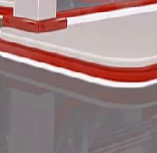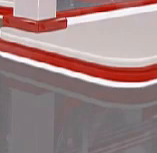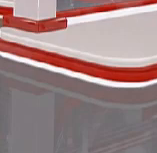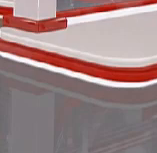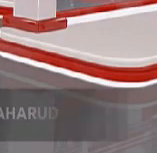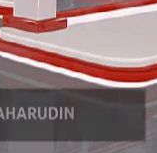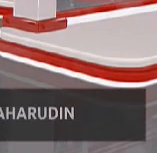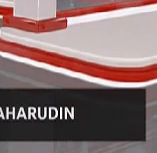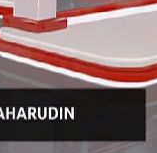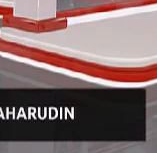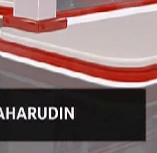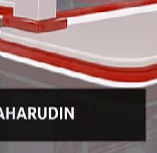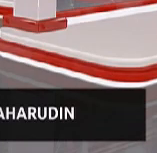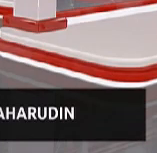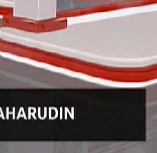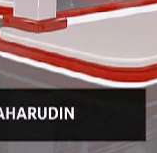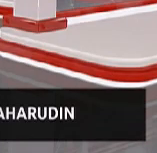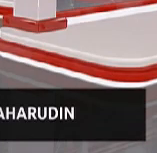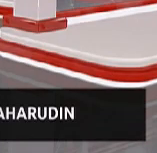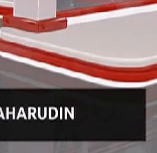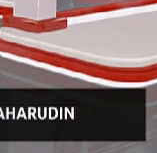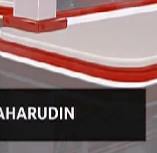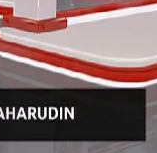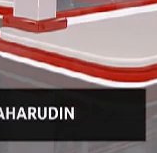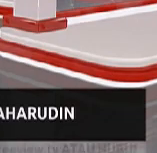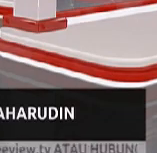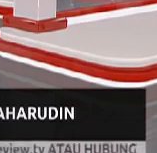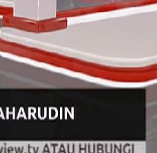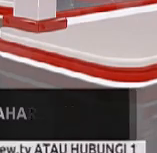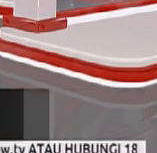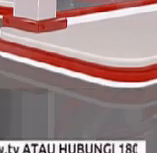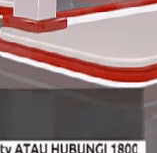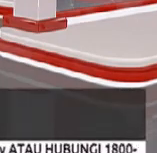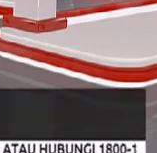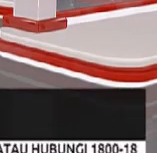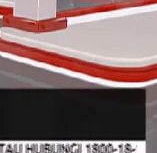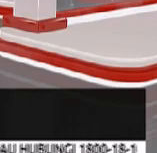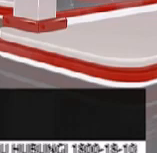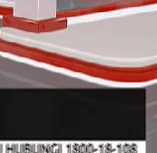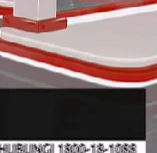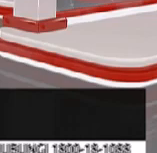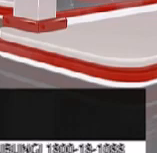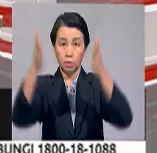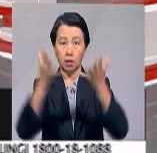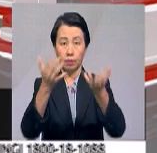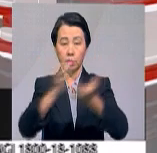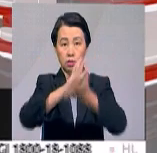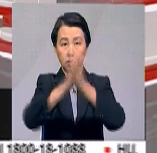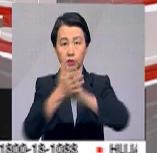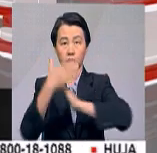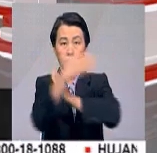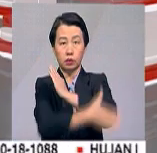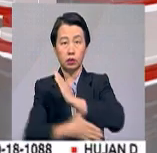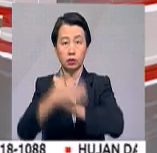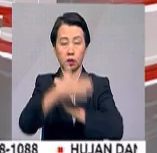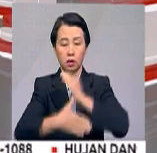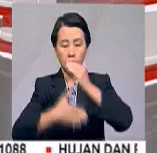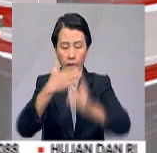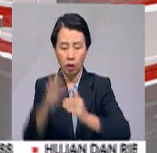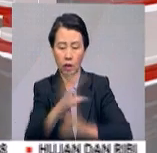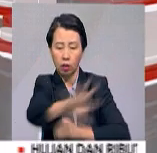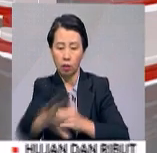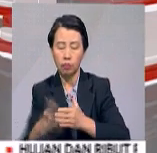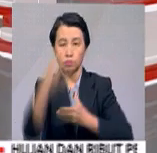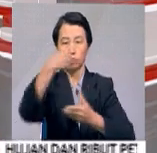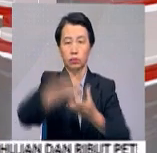Assalamualaikum, salam sejahtera. Bersama saya Faris Izzat Syahrudin. Dan saya Farhatul Asyati Osman. Baik, Malaysia mahu menjadi sebuah negara maju yang inklusif tanpa